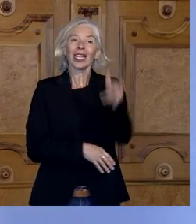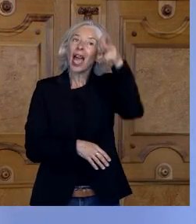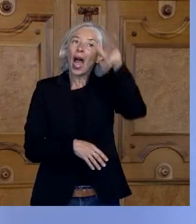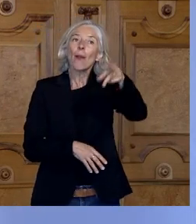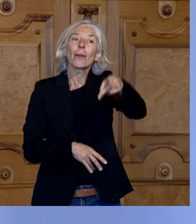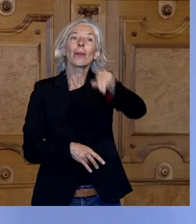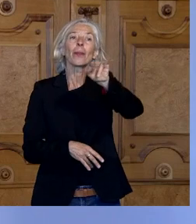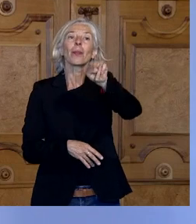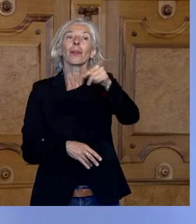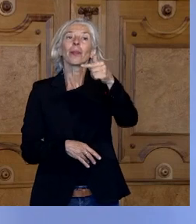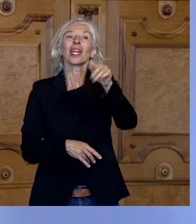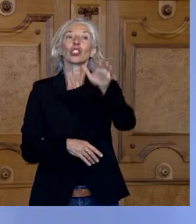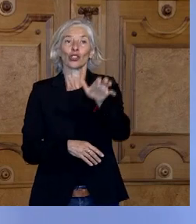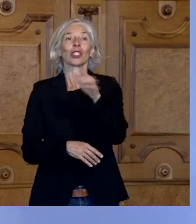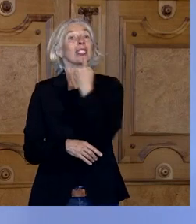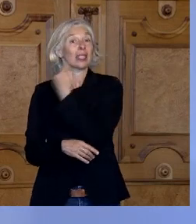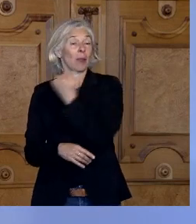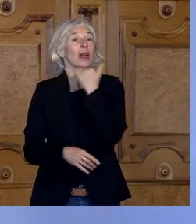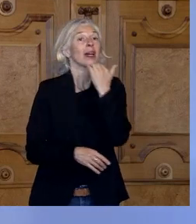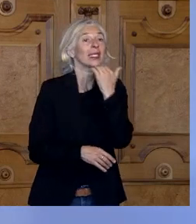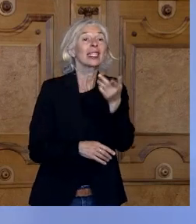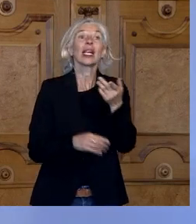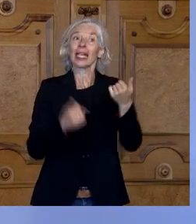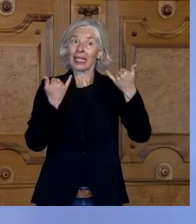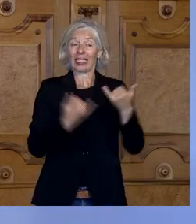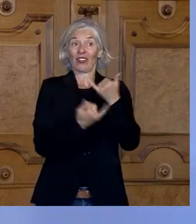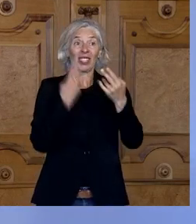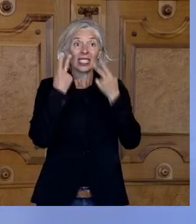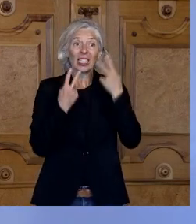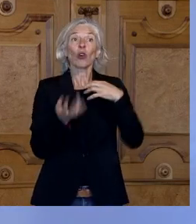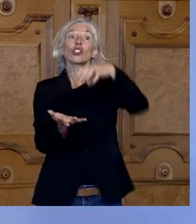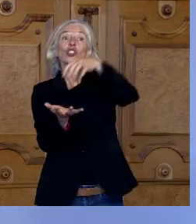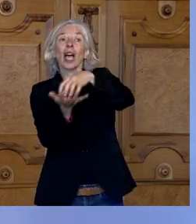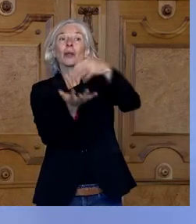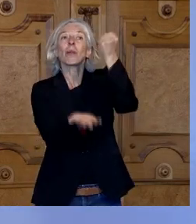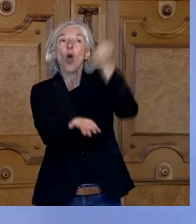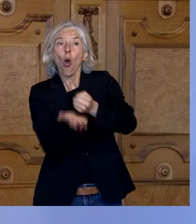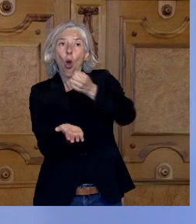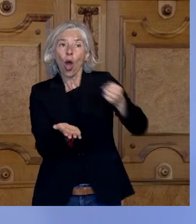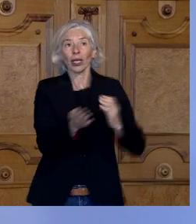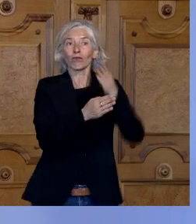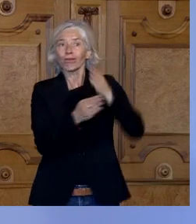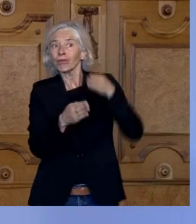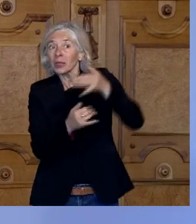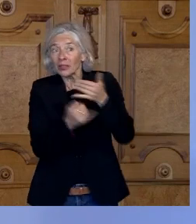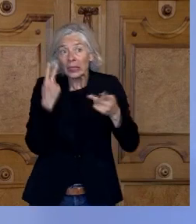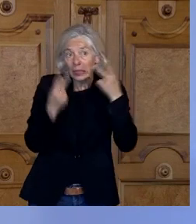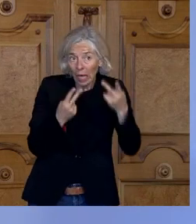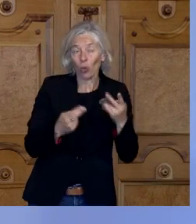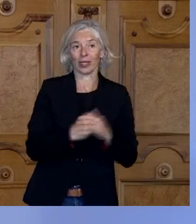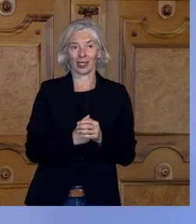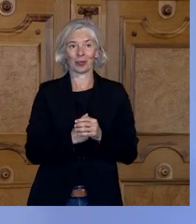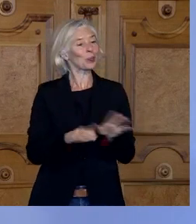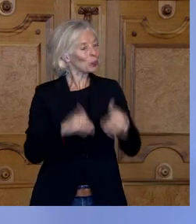des Parteiverkehrs für unsere städtischen Dienststellen umgesetzt wird. Und ich darf Sie zu Beginn zunächst auf